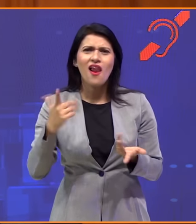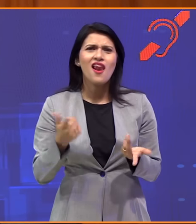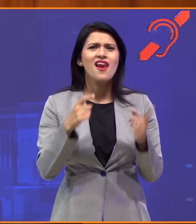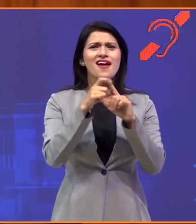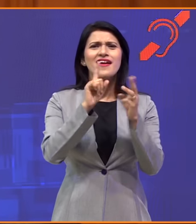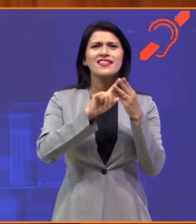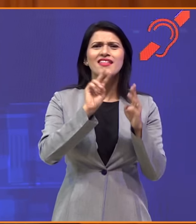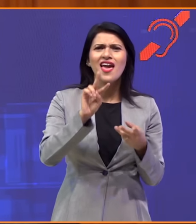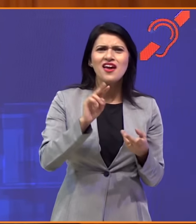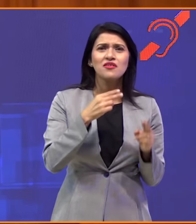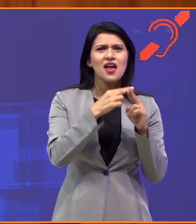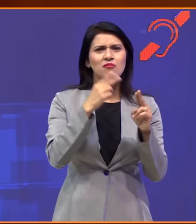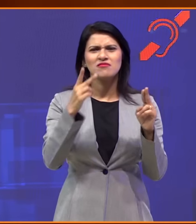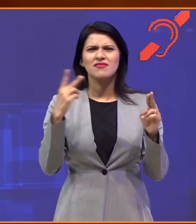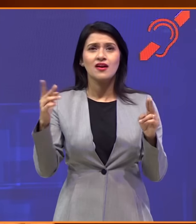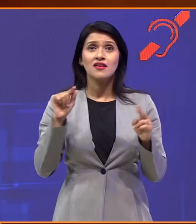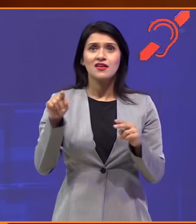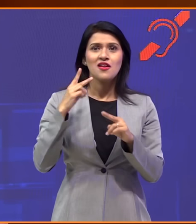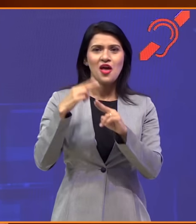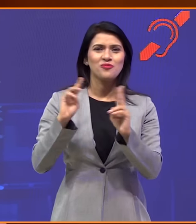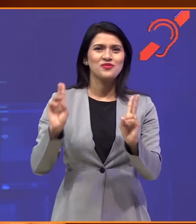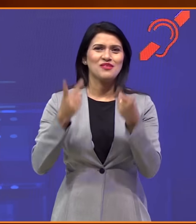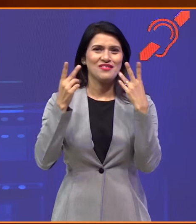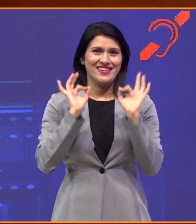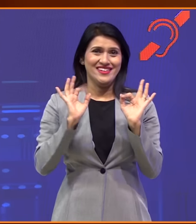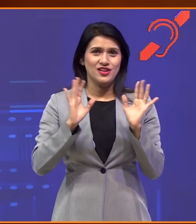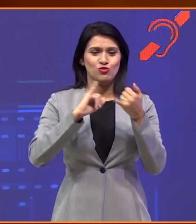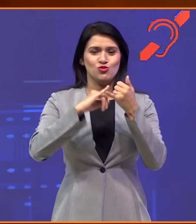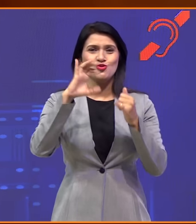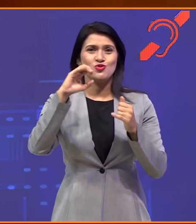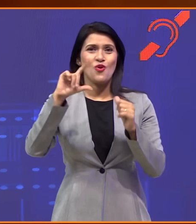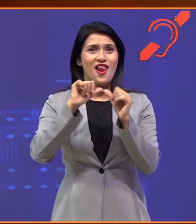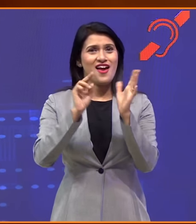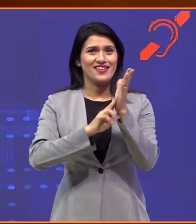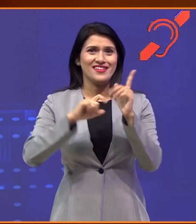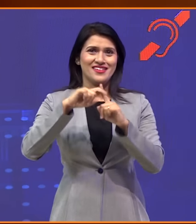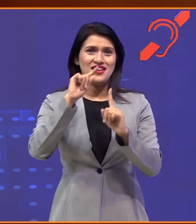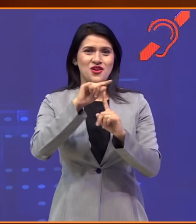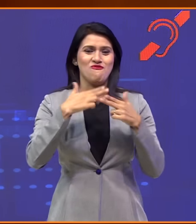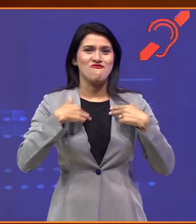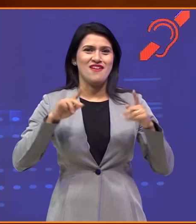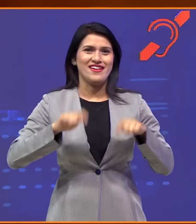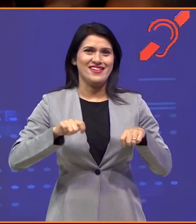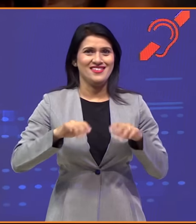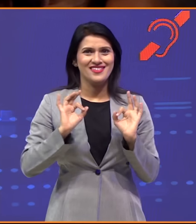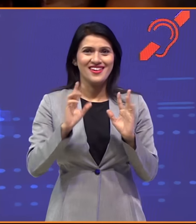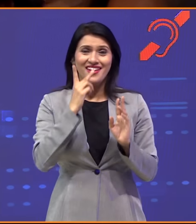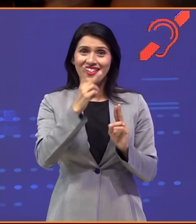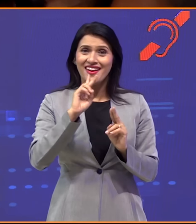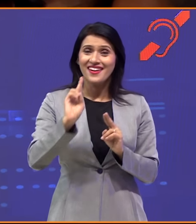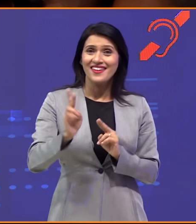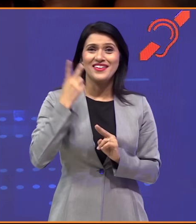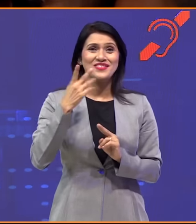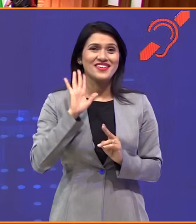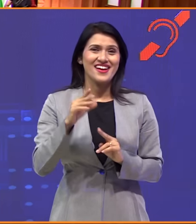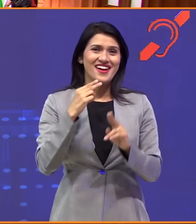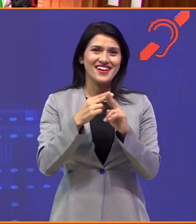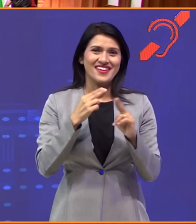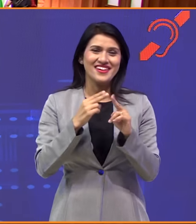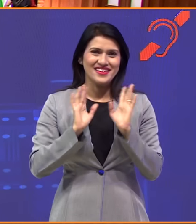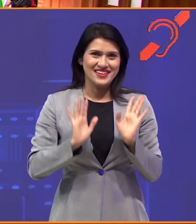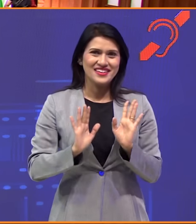देव कितना बढ़िया है सोलंकी वकील सोलंकी एक नए तरीके का नाम